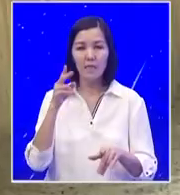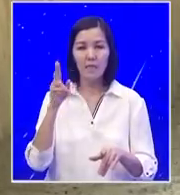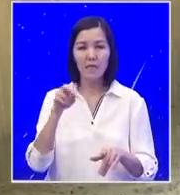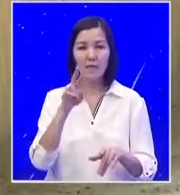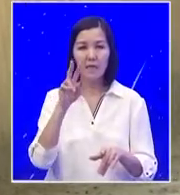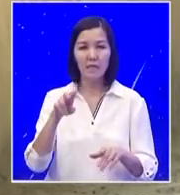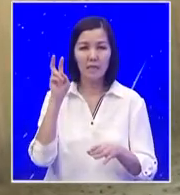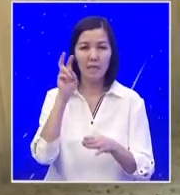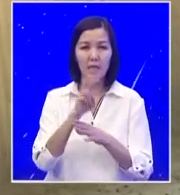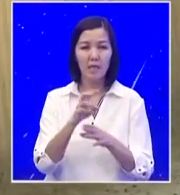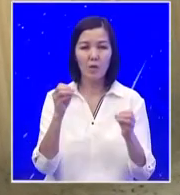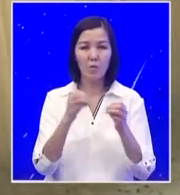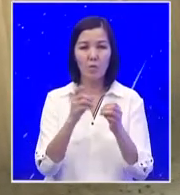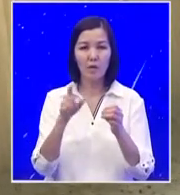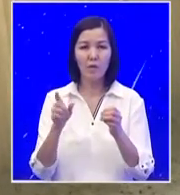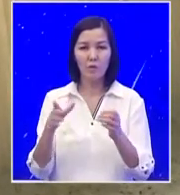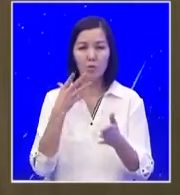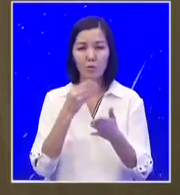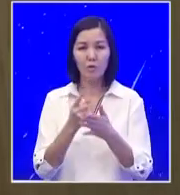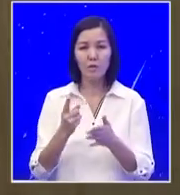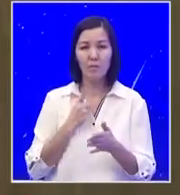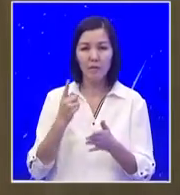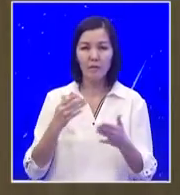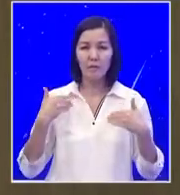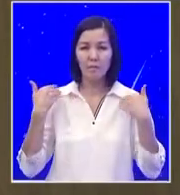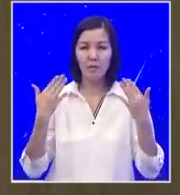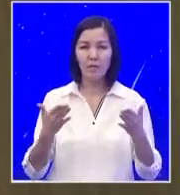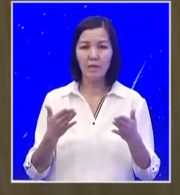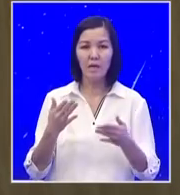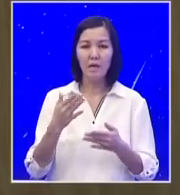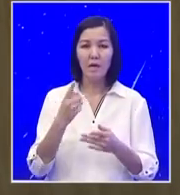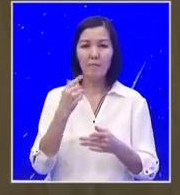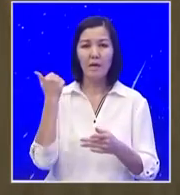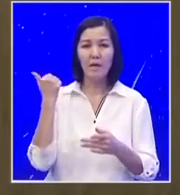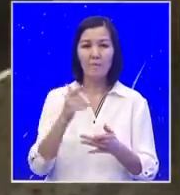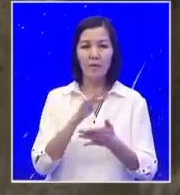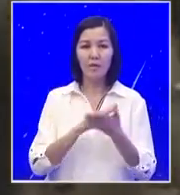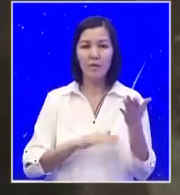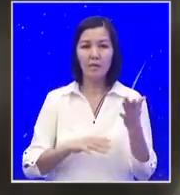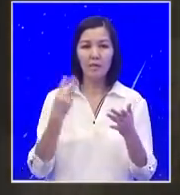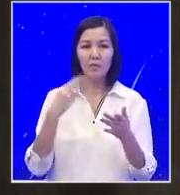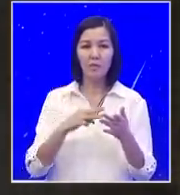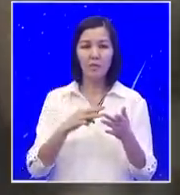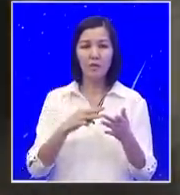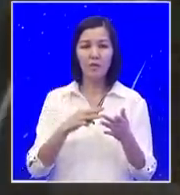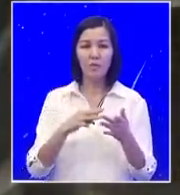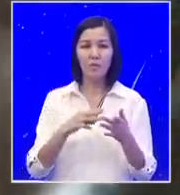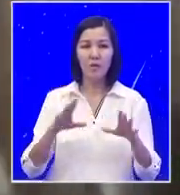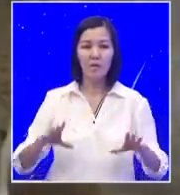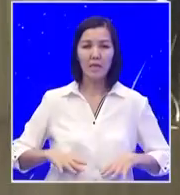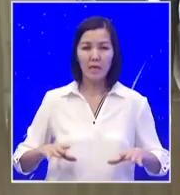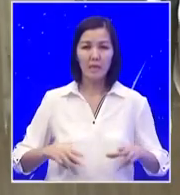елдерінен келген 10 шақты қатысушы өз шеберліктерін паш етеді. Апта бойы жалғасатын шарада 30-ға жуық сайгүлік